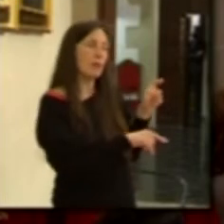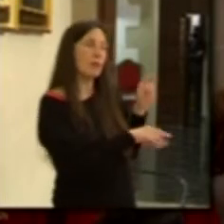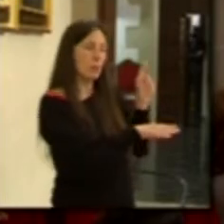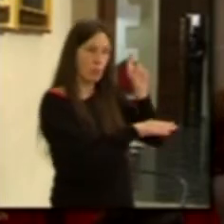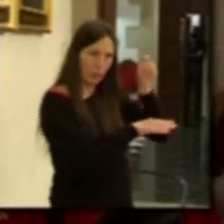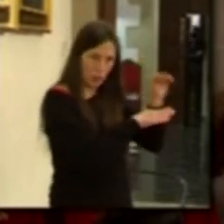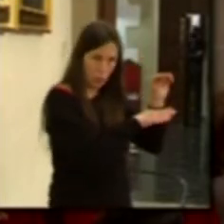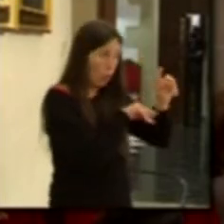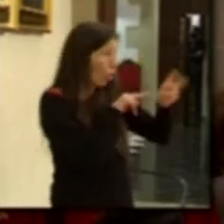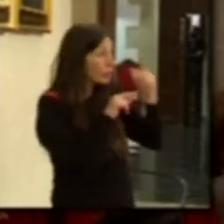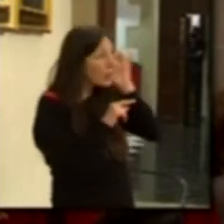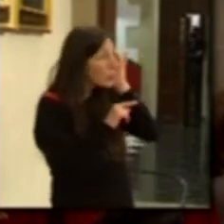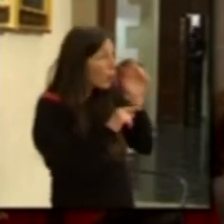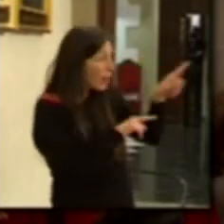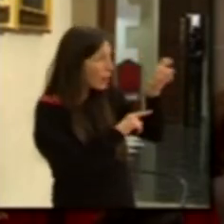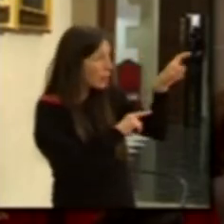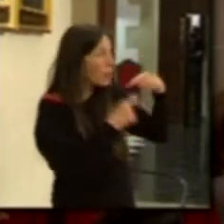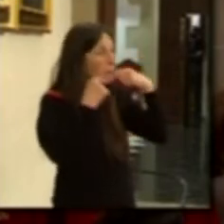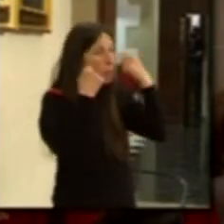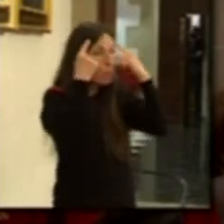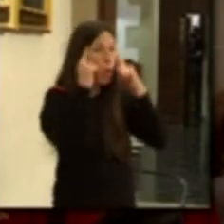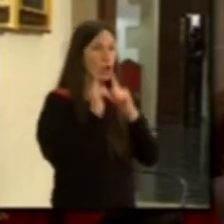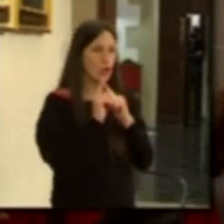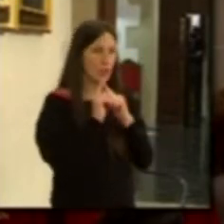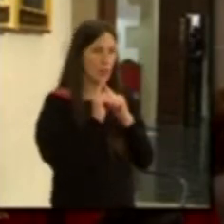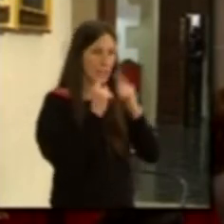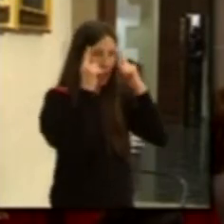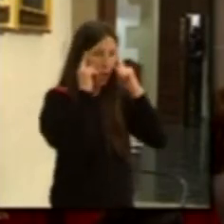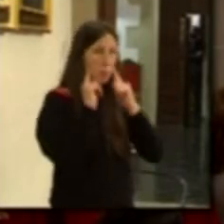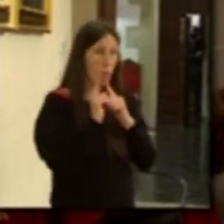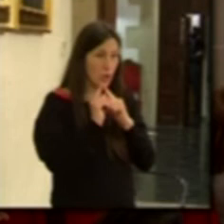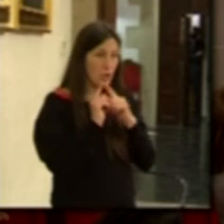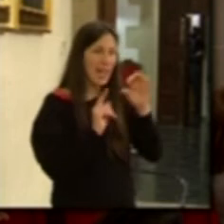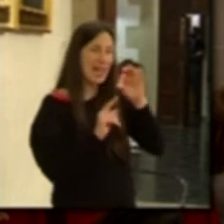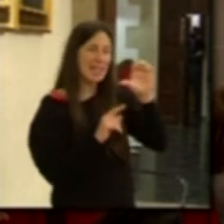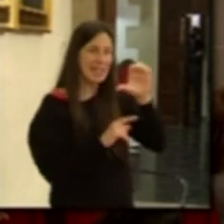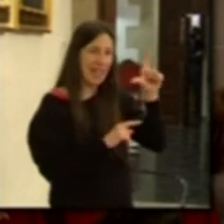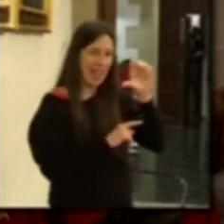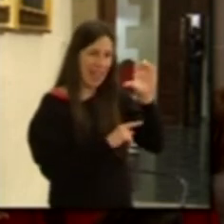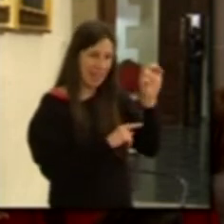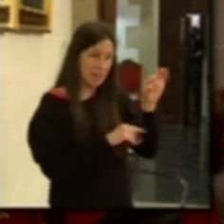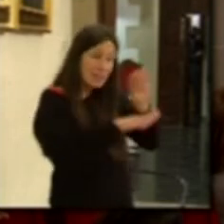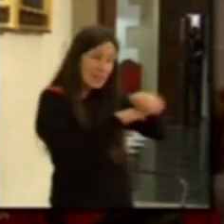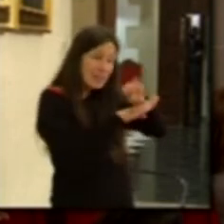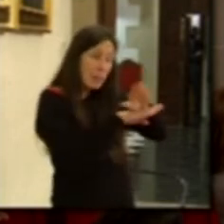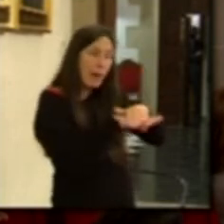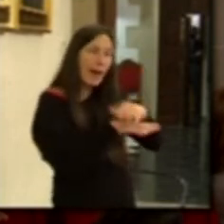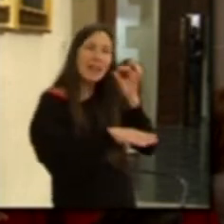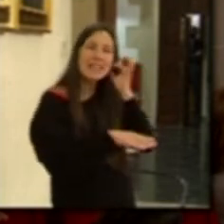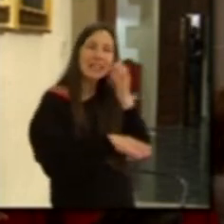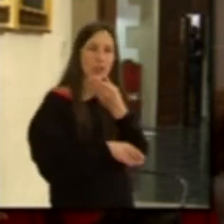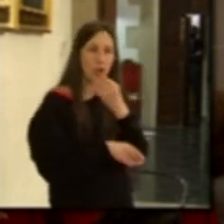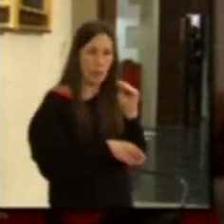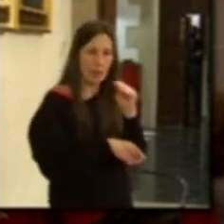monja que sobretot va vetllar molt per les noies joves doncs, del segle XIX perquè tinguessin oportunitat d'estudiar. Aquesta